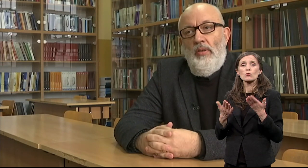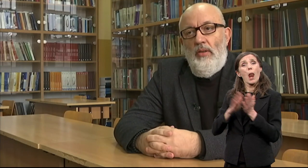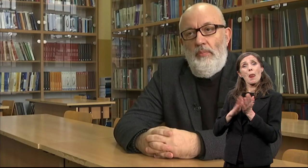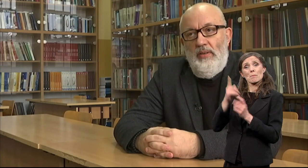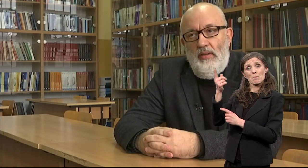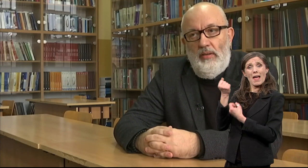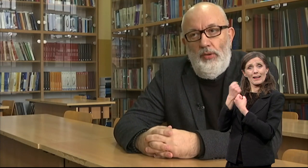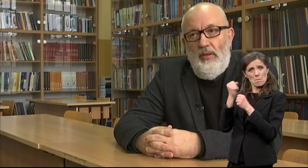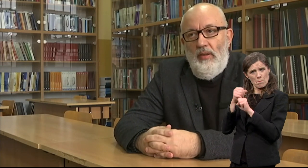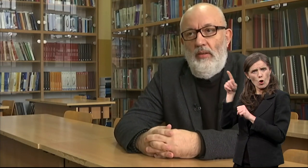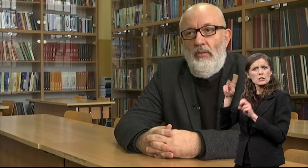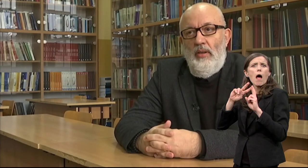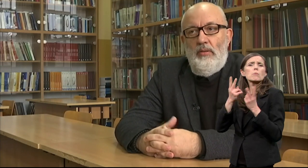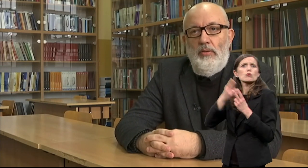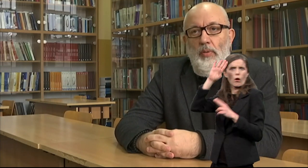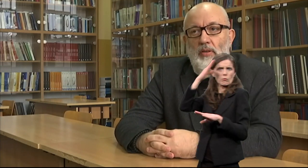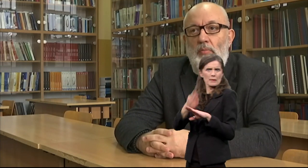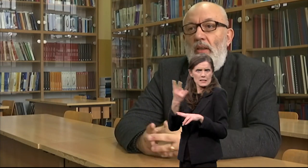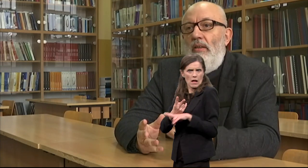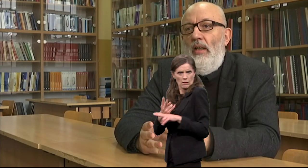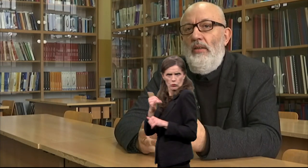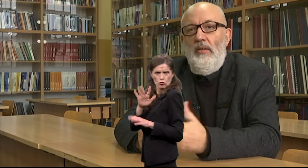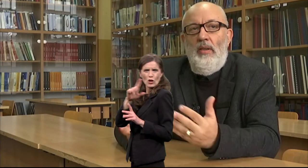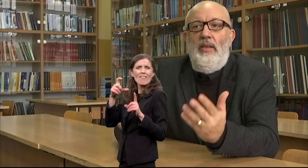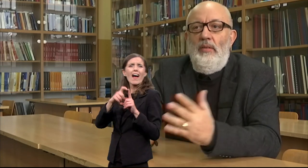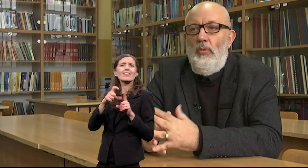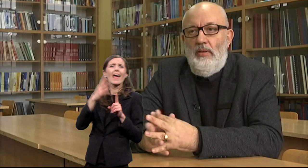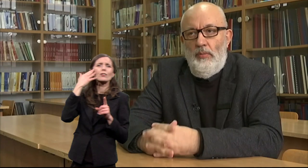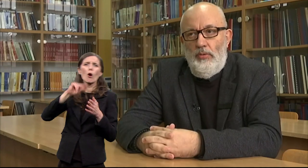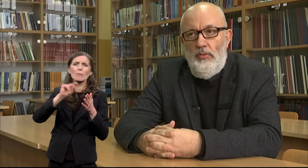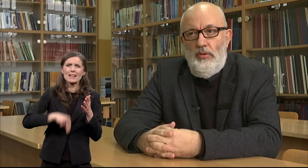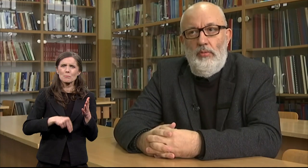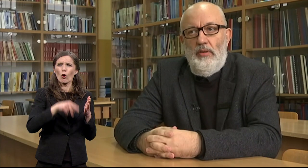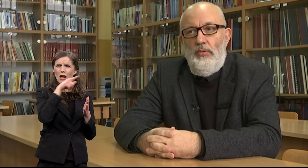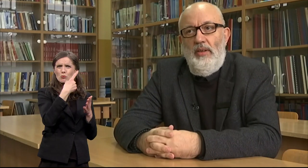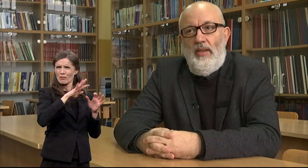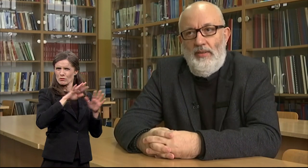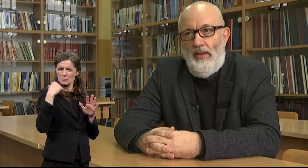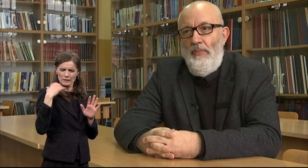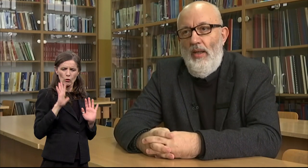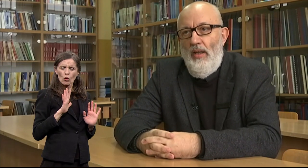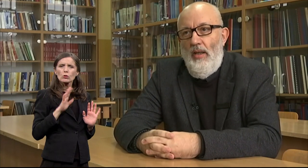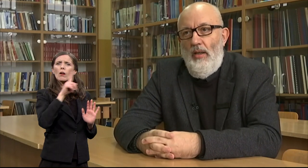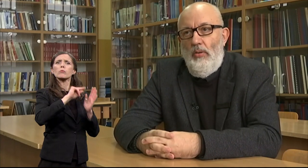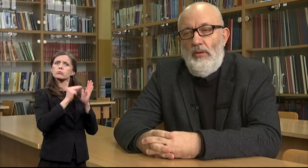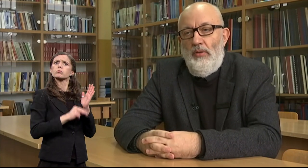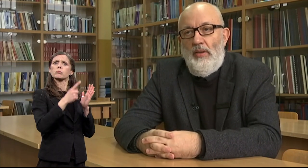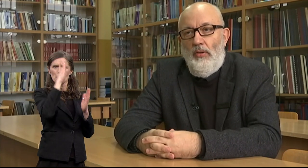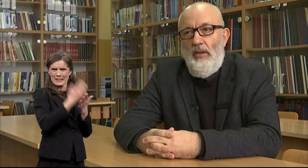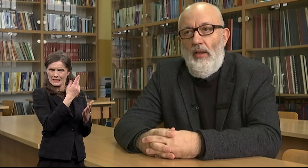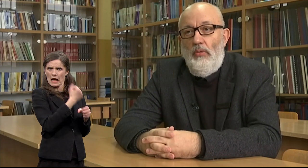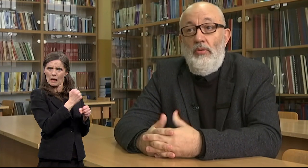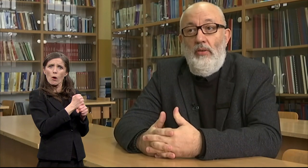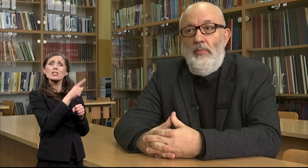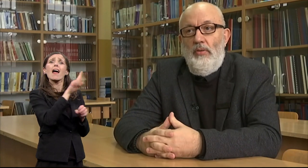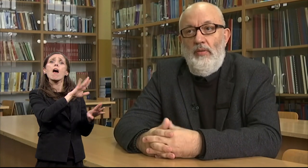koja je međunarodno priznata država nakon Dejtonskog sporazuma, i danas ima, recimo, u Ustavnom sudu sudije strance. Kosovo i